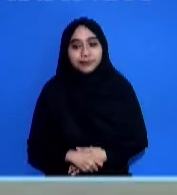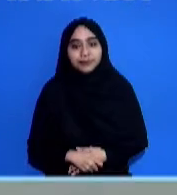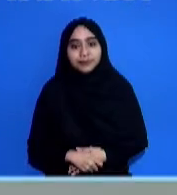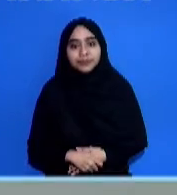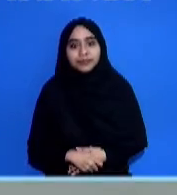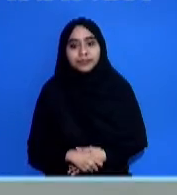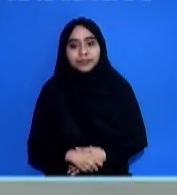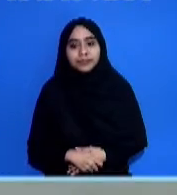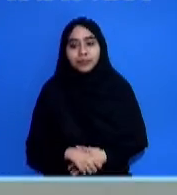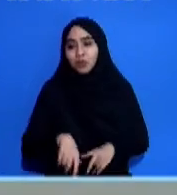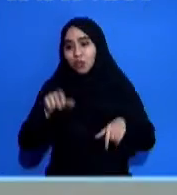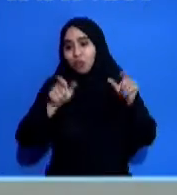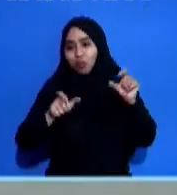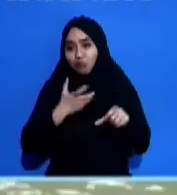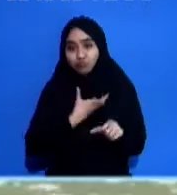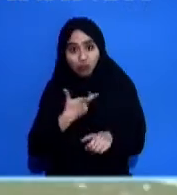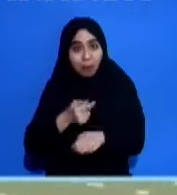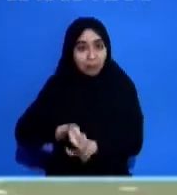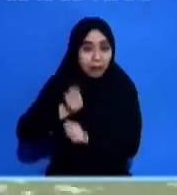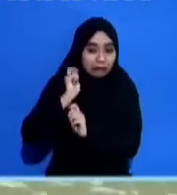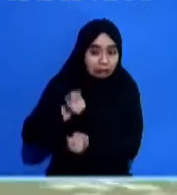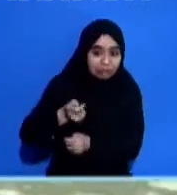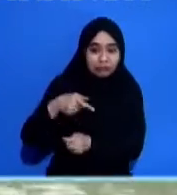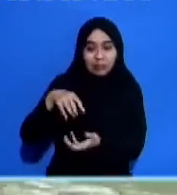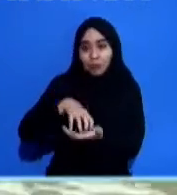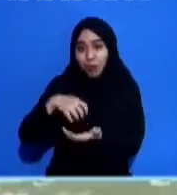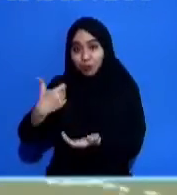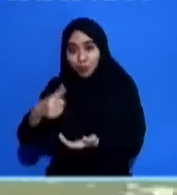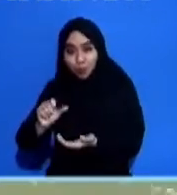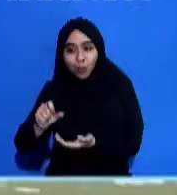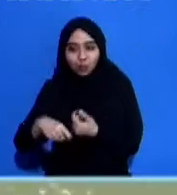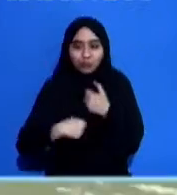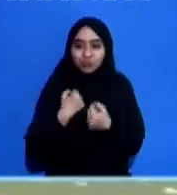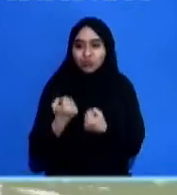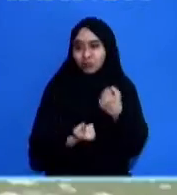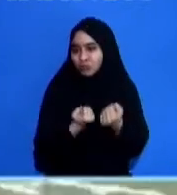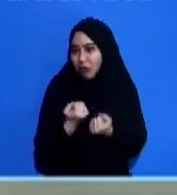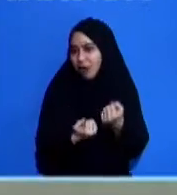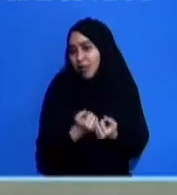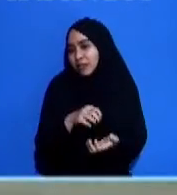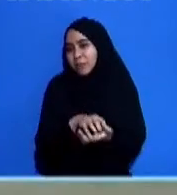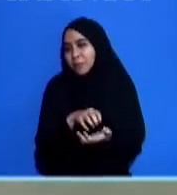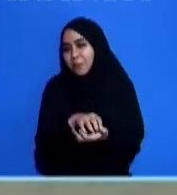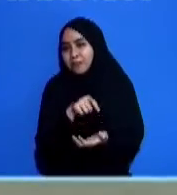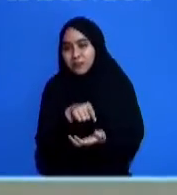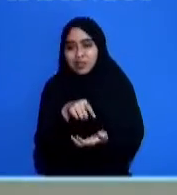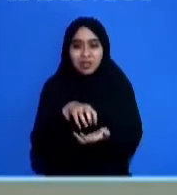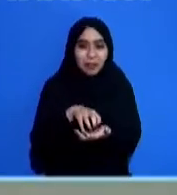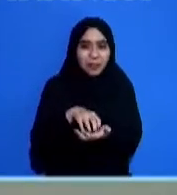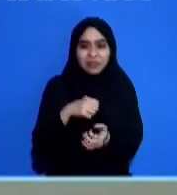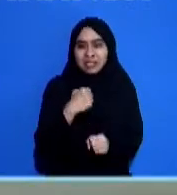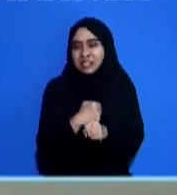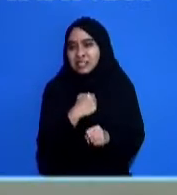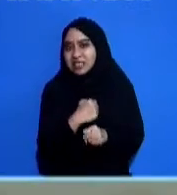Para pandemen mancing ulam seganten sakmenika gadah papan enggal kangge nindakaken kridha mancing inggih menika ing dermaga gesing ingkang mapan